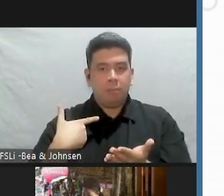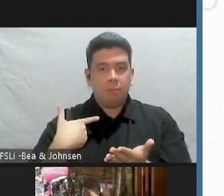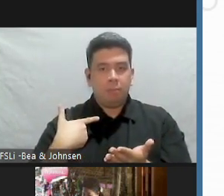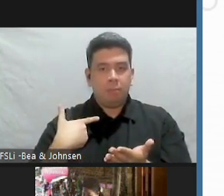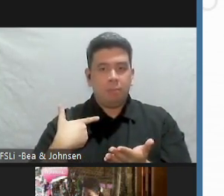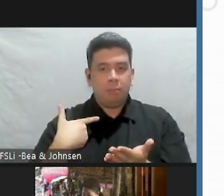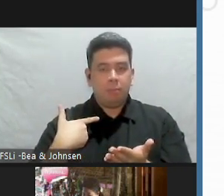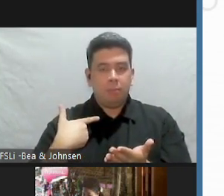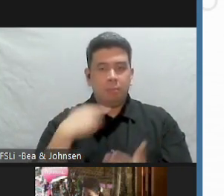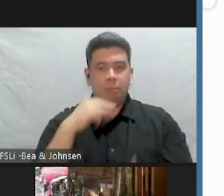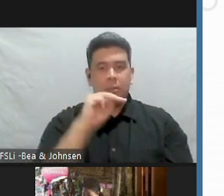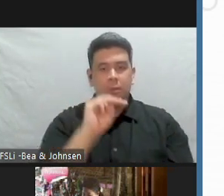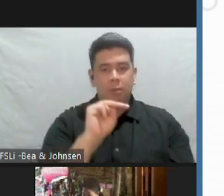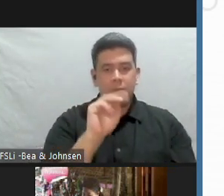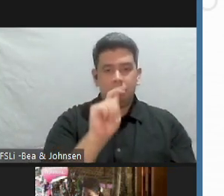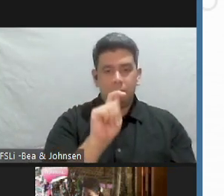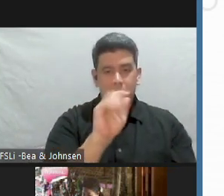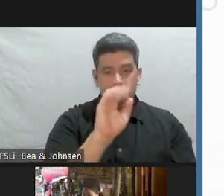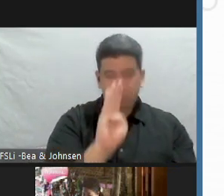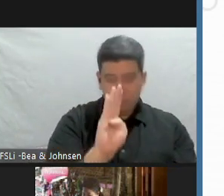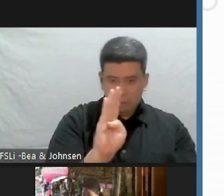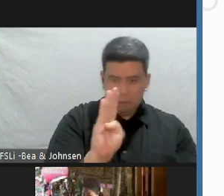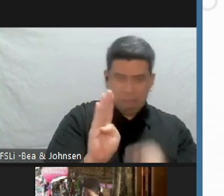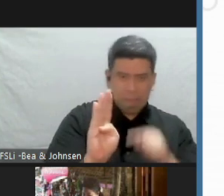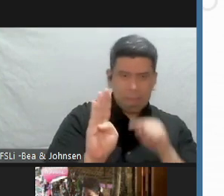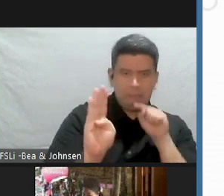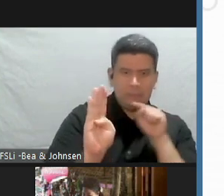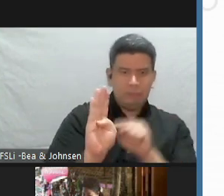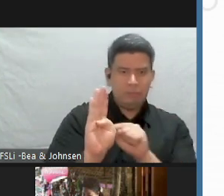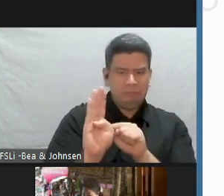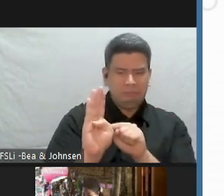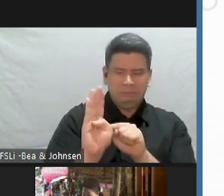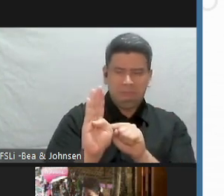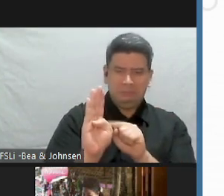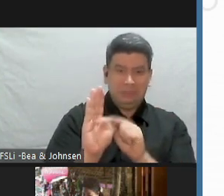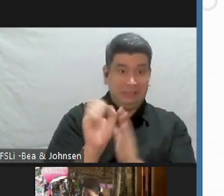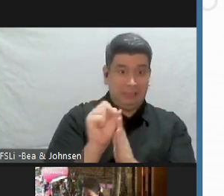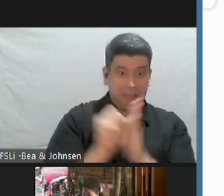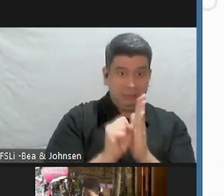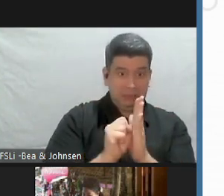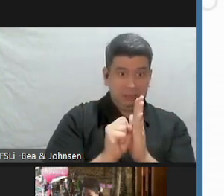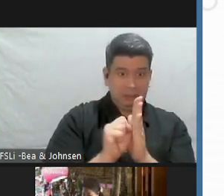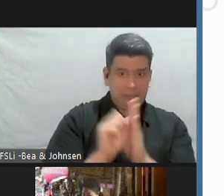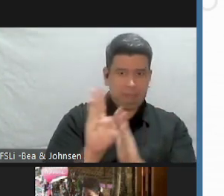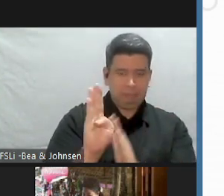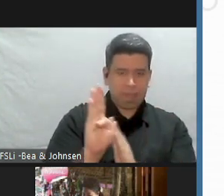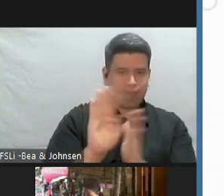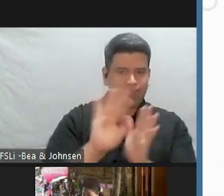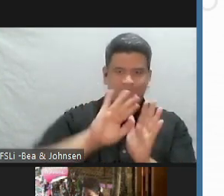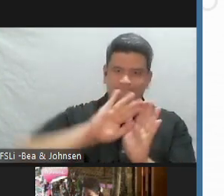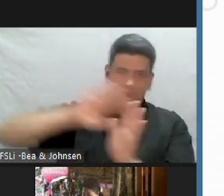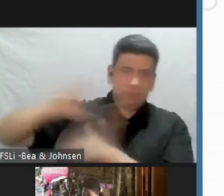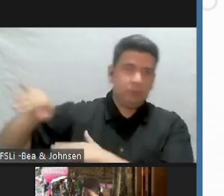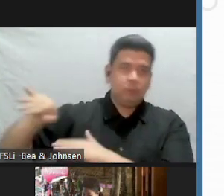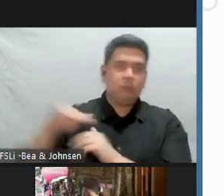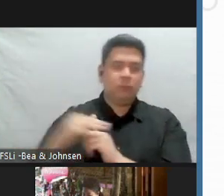tongue na bilang subject. Ito ay in-announce nung August 10, ano,